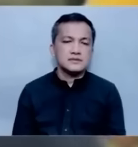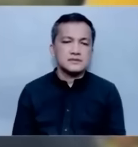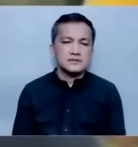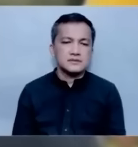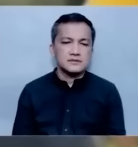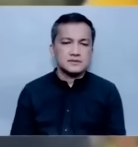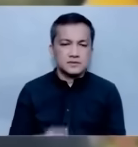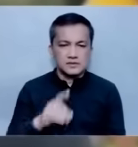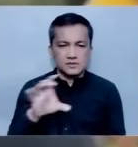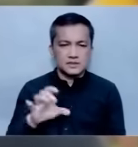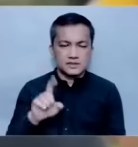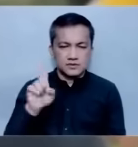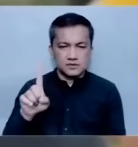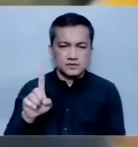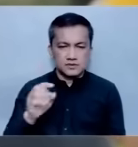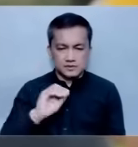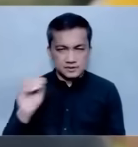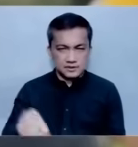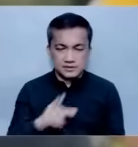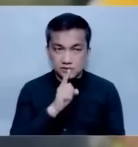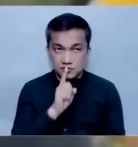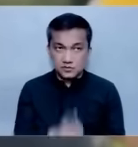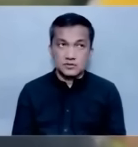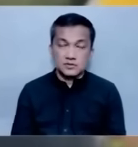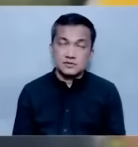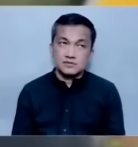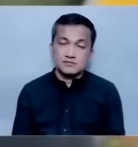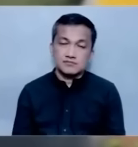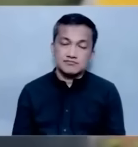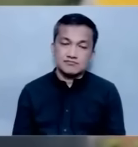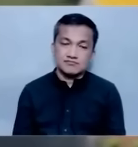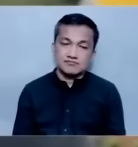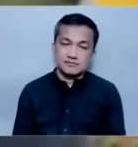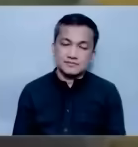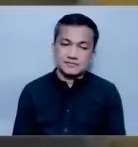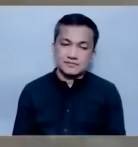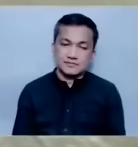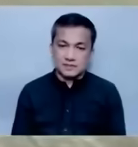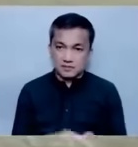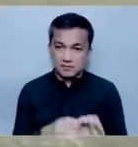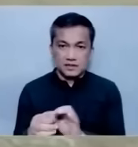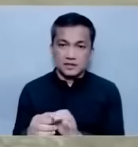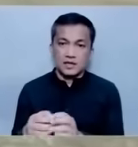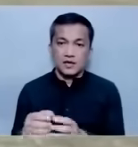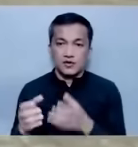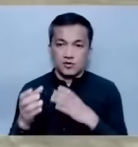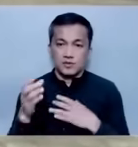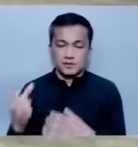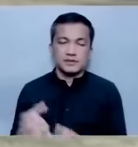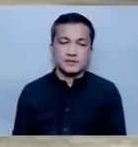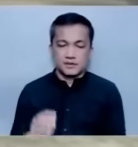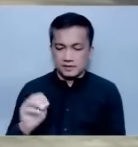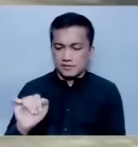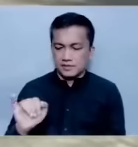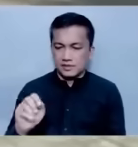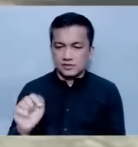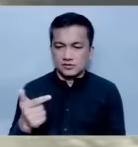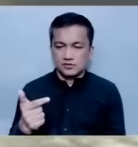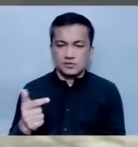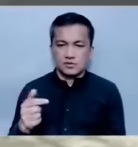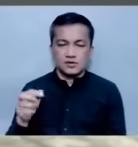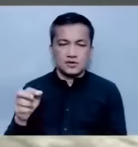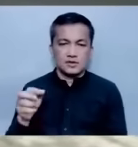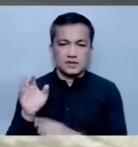101% sigurado dahil it entails commitment. Ang maisog rally ay kasabay ng